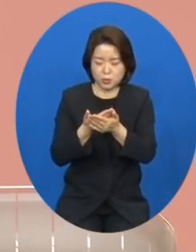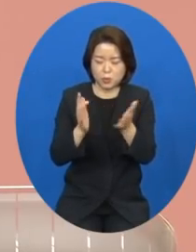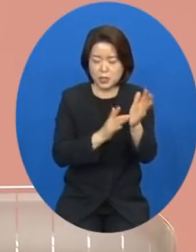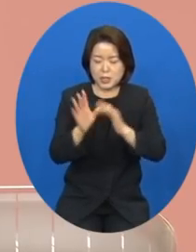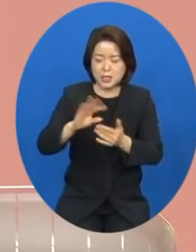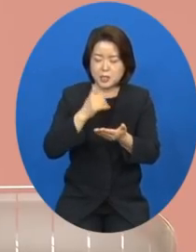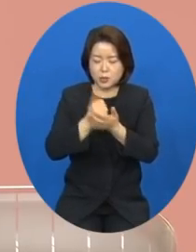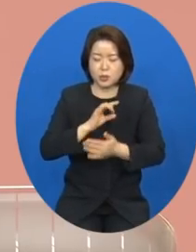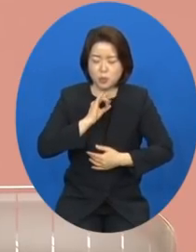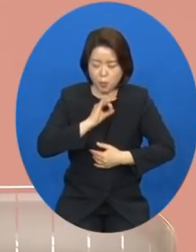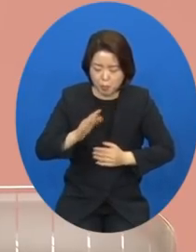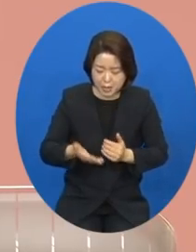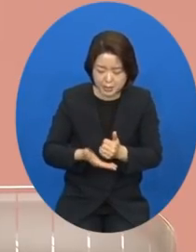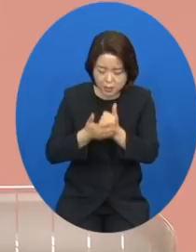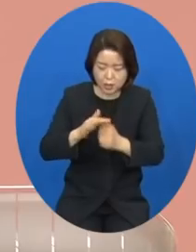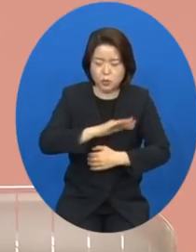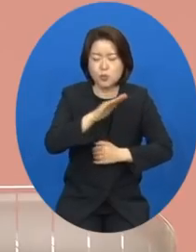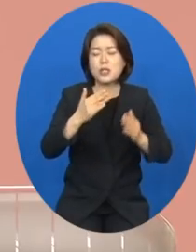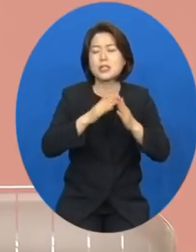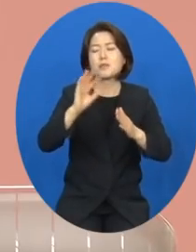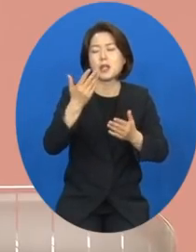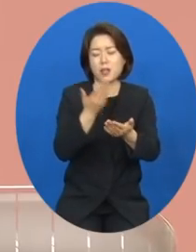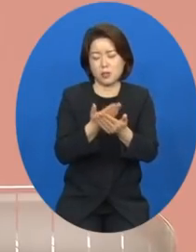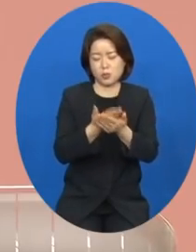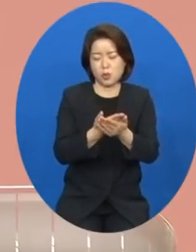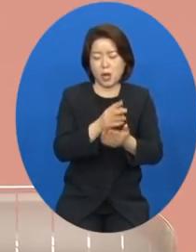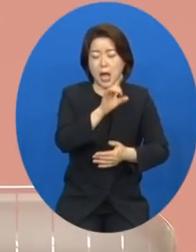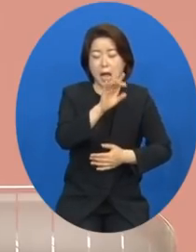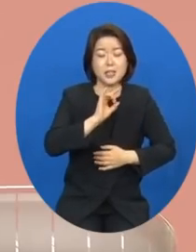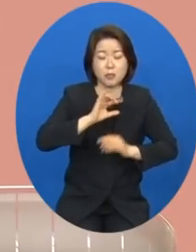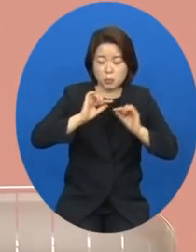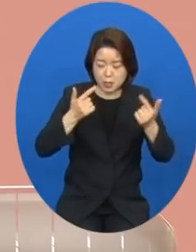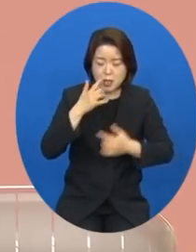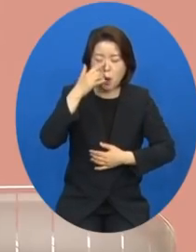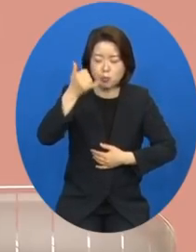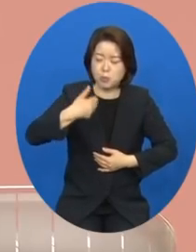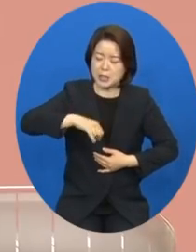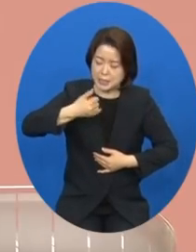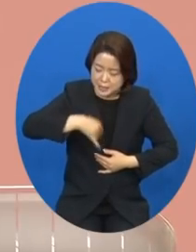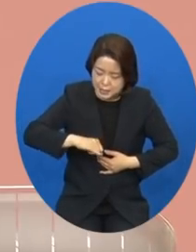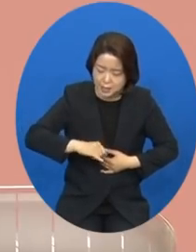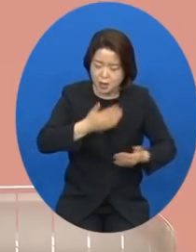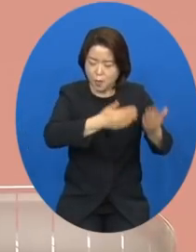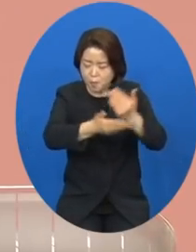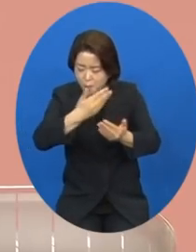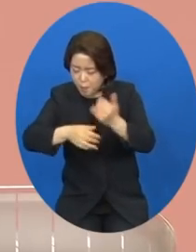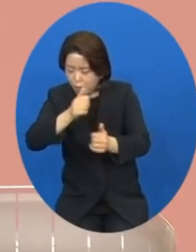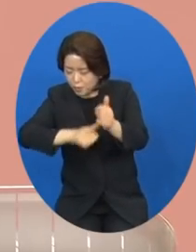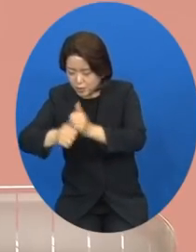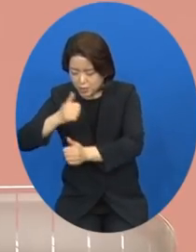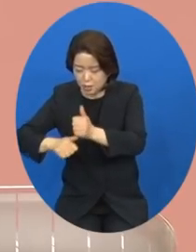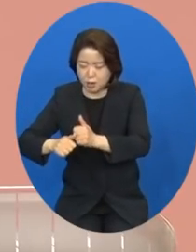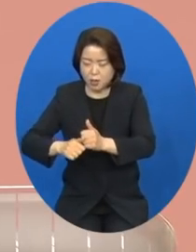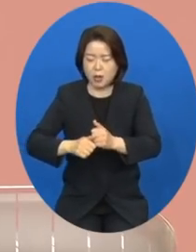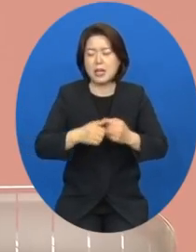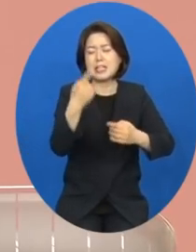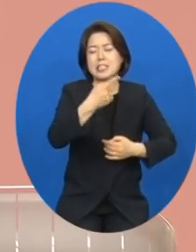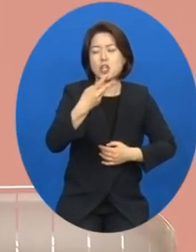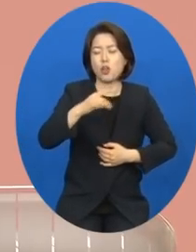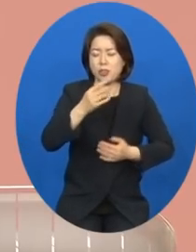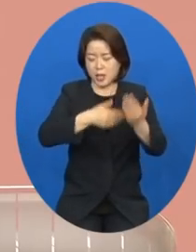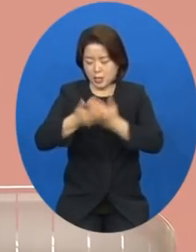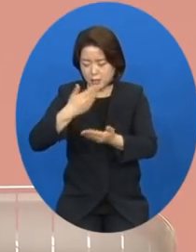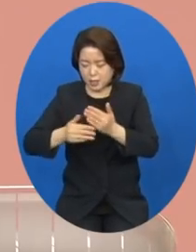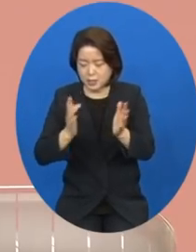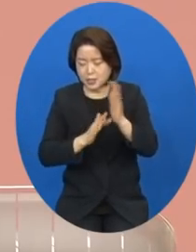섬기는 우리 집이 되게 하여 주시옵소서 한 사람만이 아니라 부모님과 자녀들과 자자손손 대대로 1000대 1이 까지 예수님만 섬기는